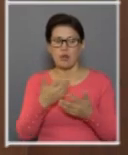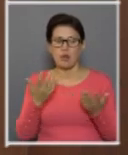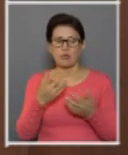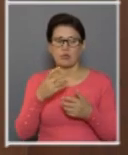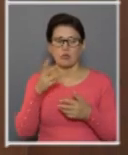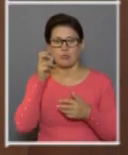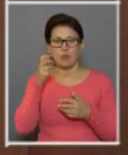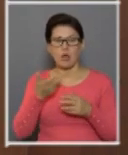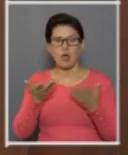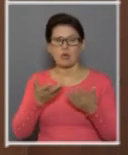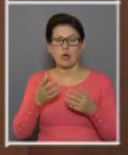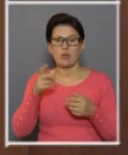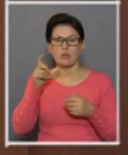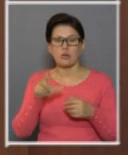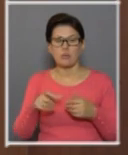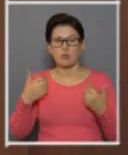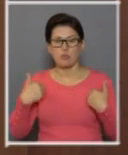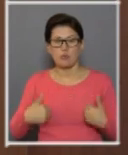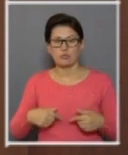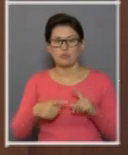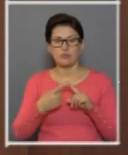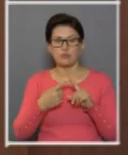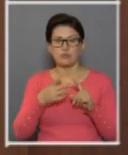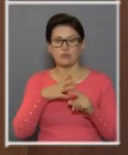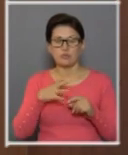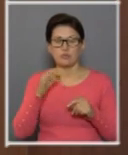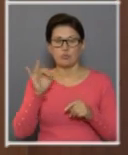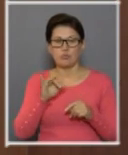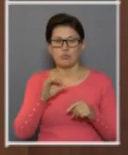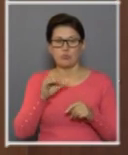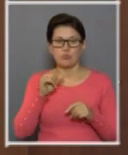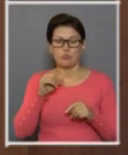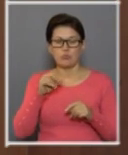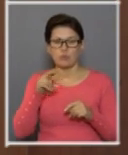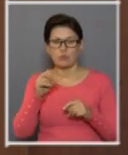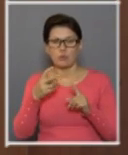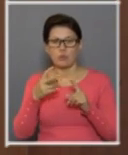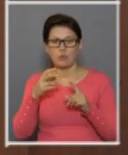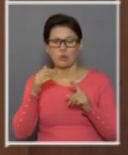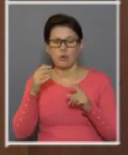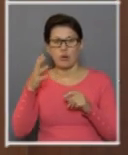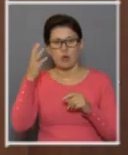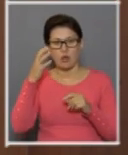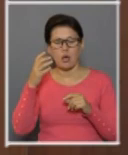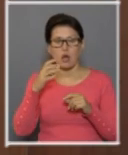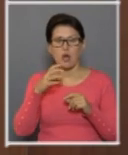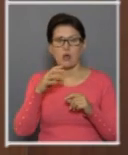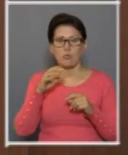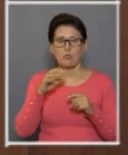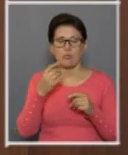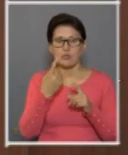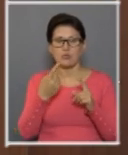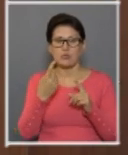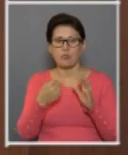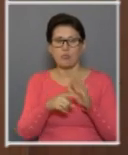қандай ботқалар өте пайдалы адам ағзасына? Ең бірінші бұл сұлы ботқасы. Екіншіден қара құмық ботқасы. Біріншіден